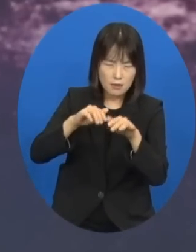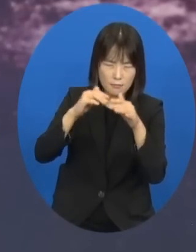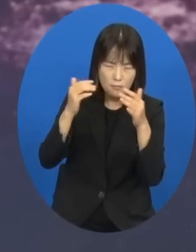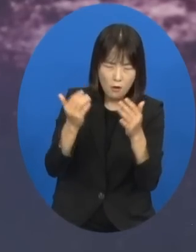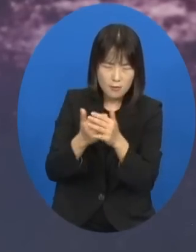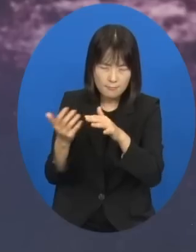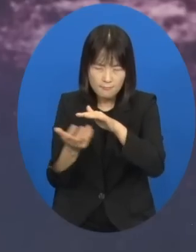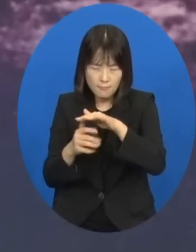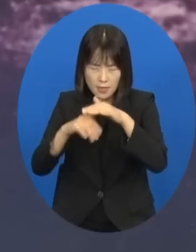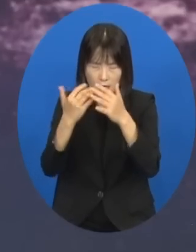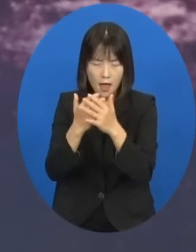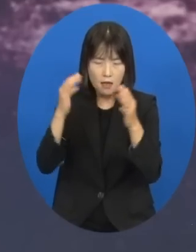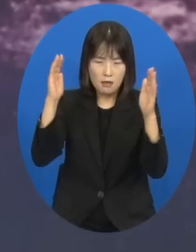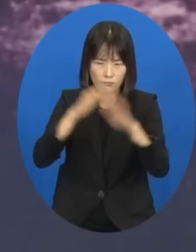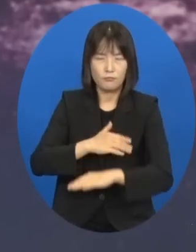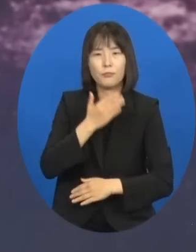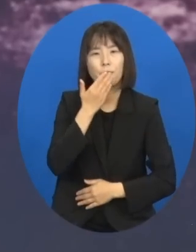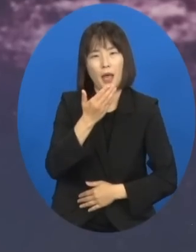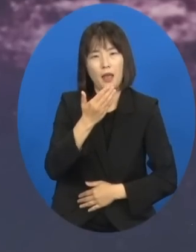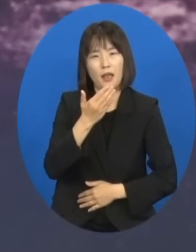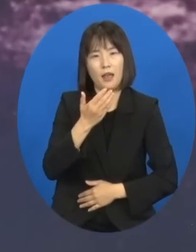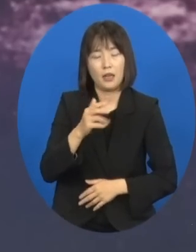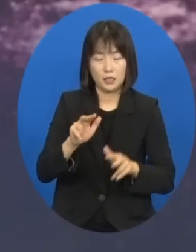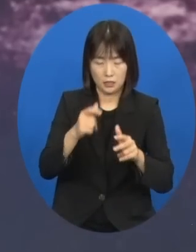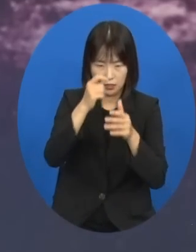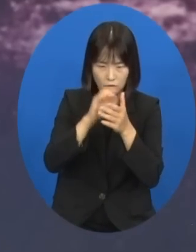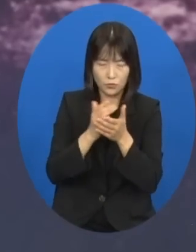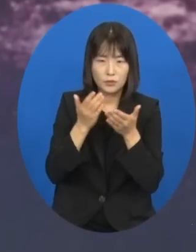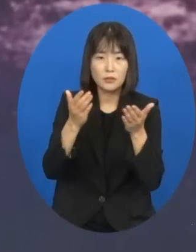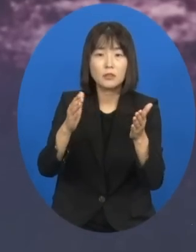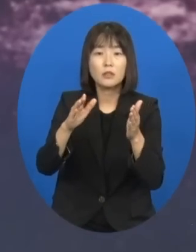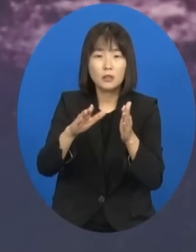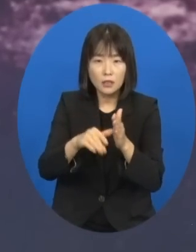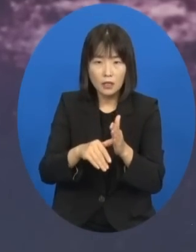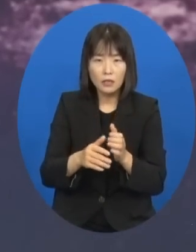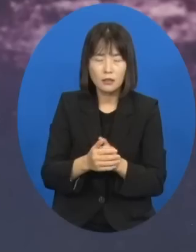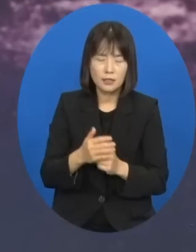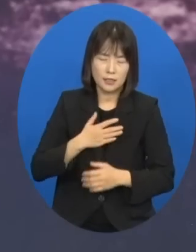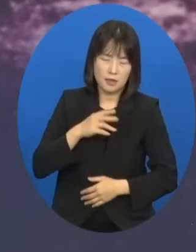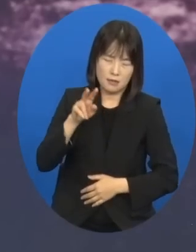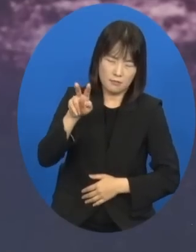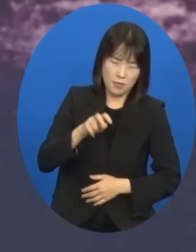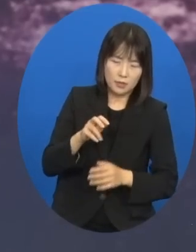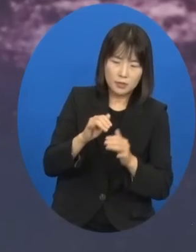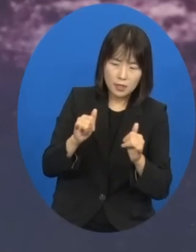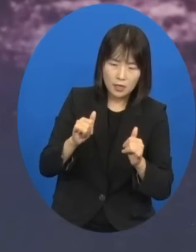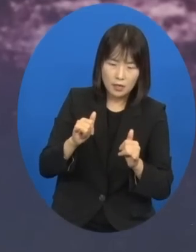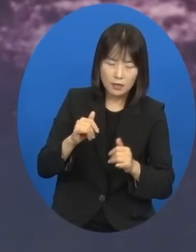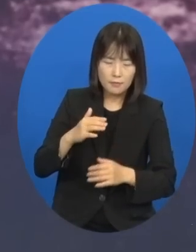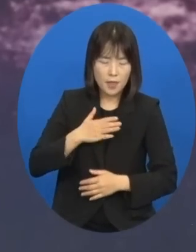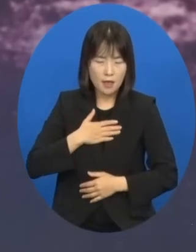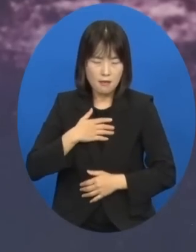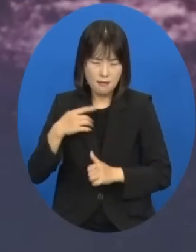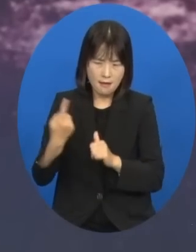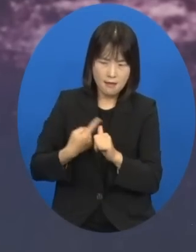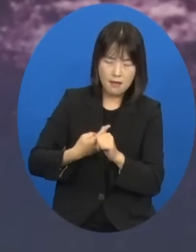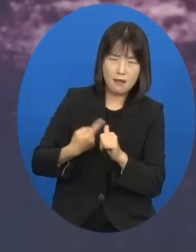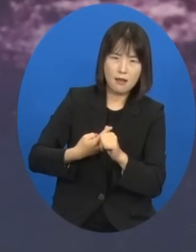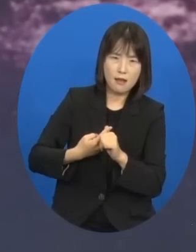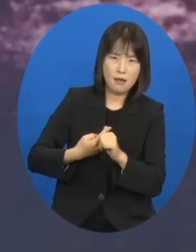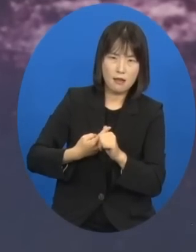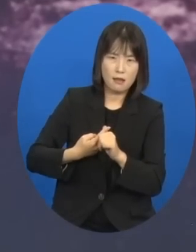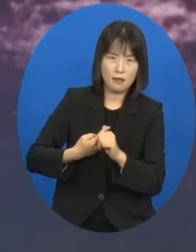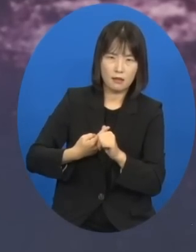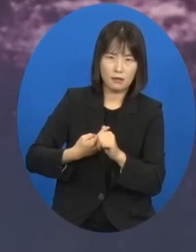다 무너지게 됩니다. 이 시간 우리 기도할 때에 주여 제가 미워했던 사람 또 나에게 욕하고